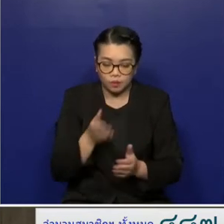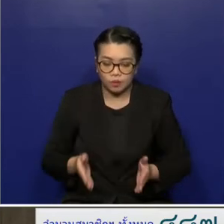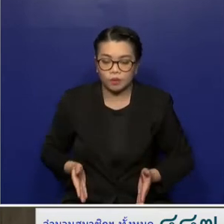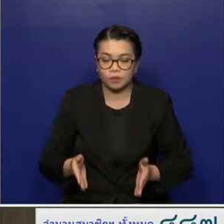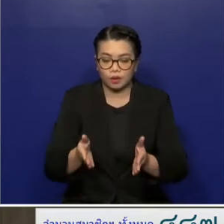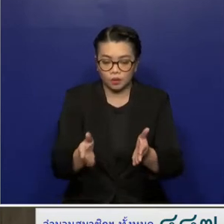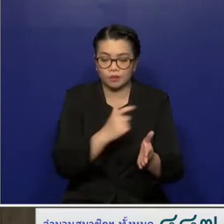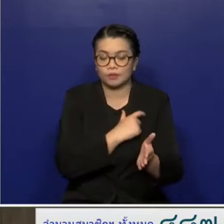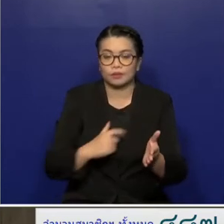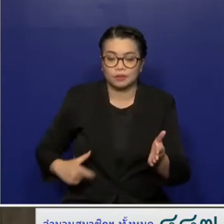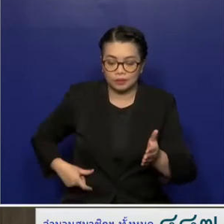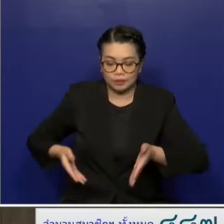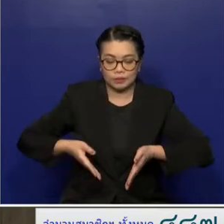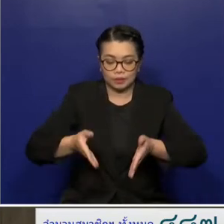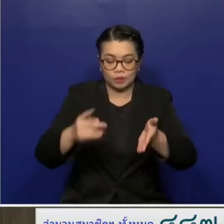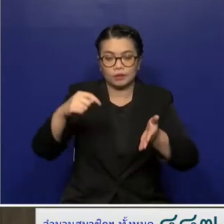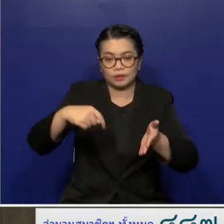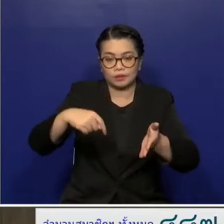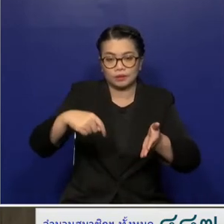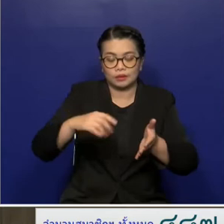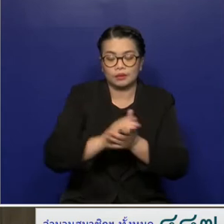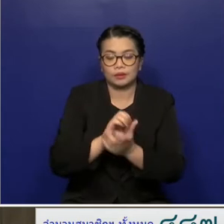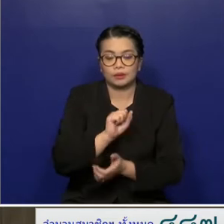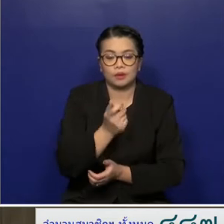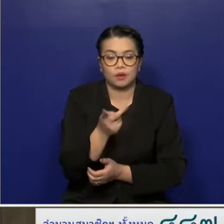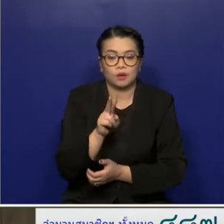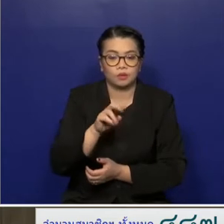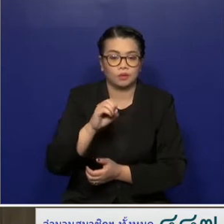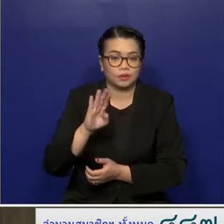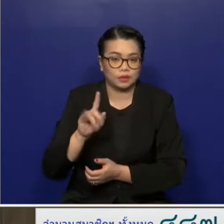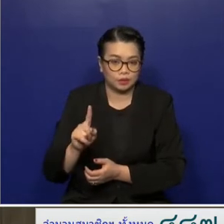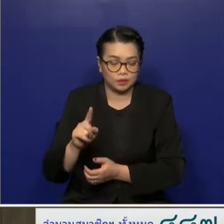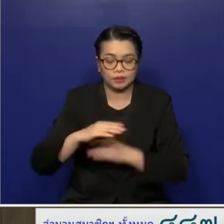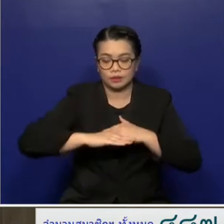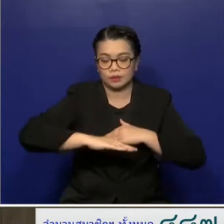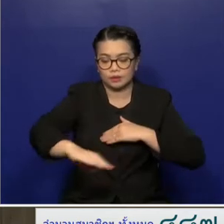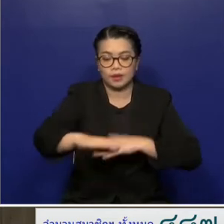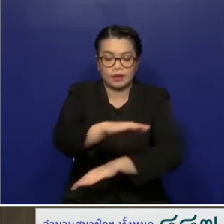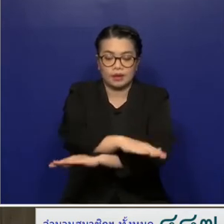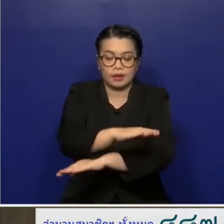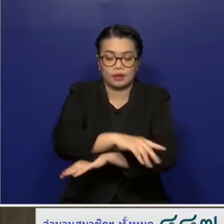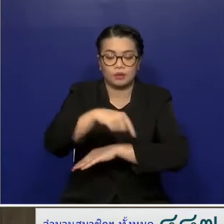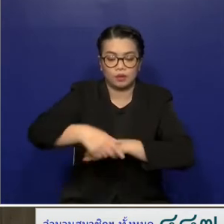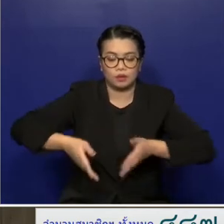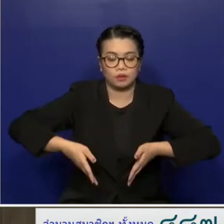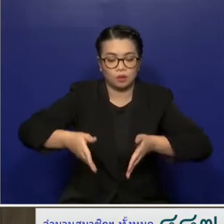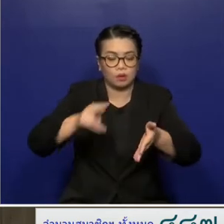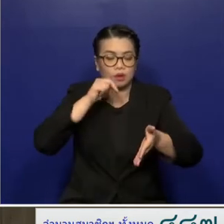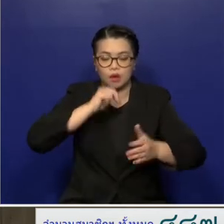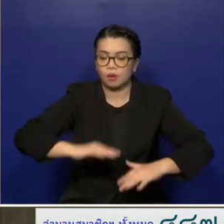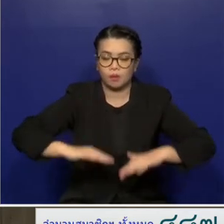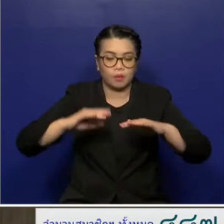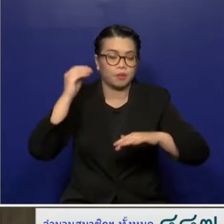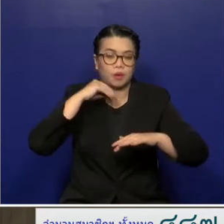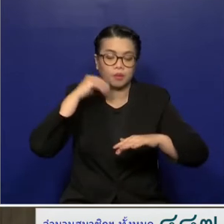หรอที่เรีกว่าถนนสอค. 2041 แยกทางหลวง 35 ถึง